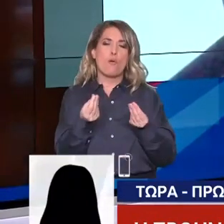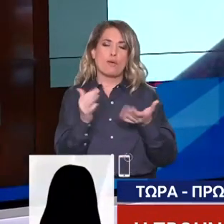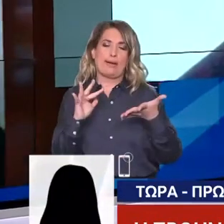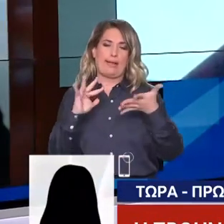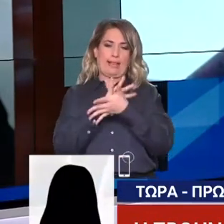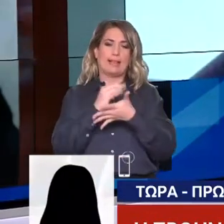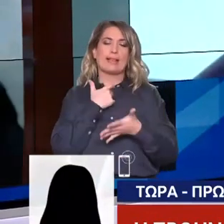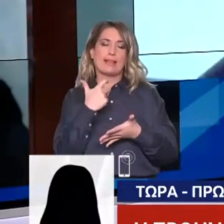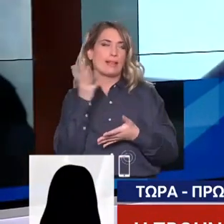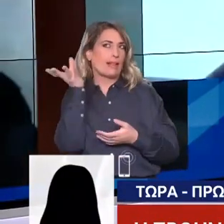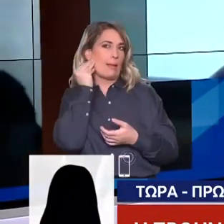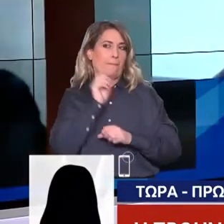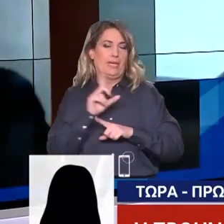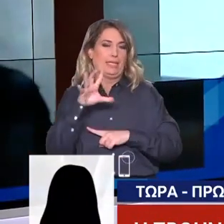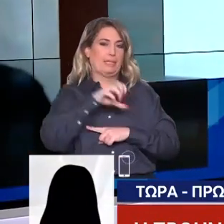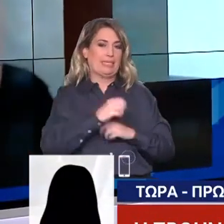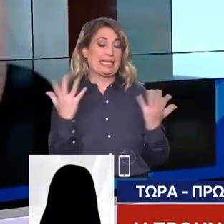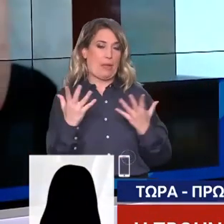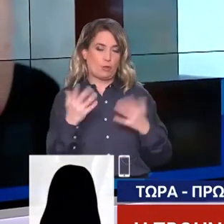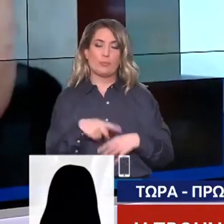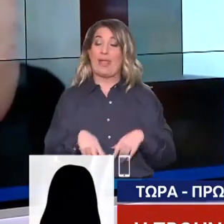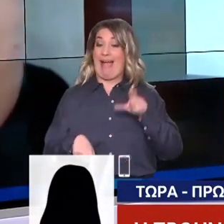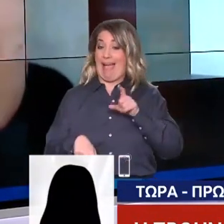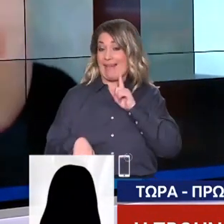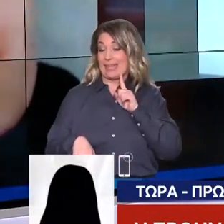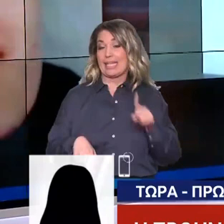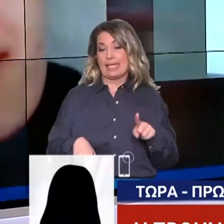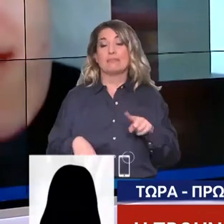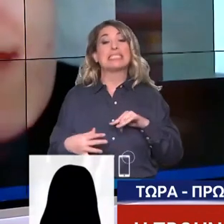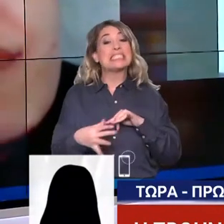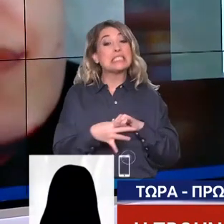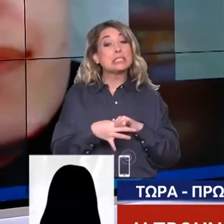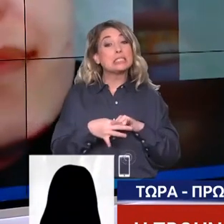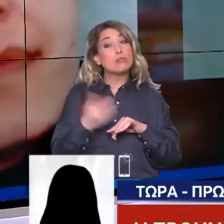η πρώην σύζυγος του δράστη.